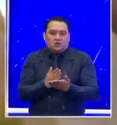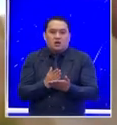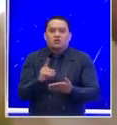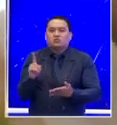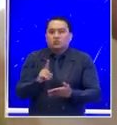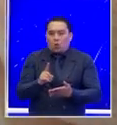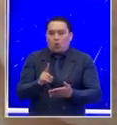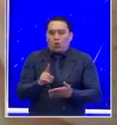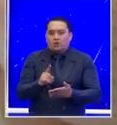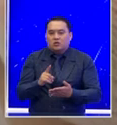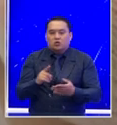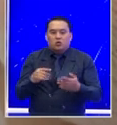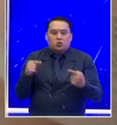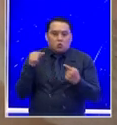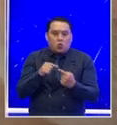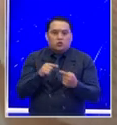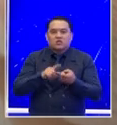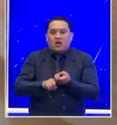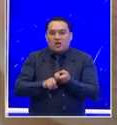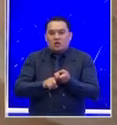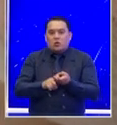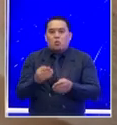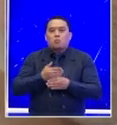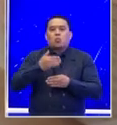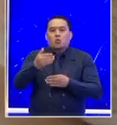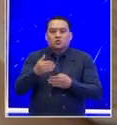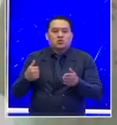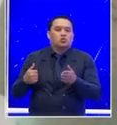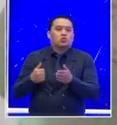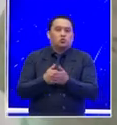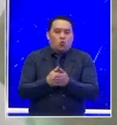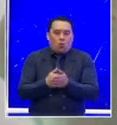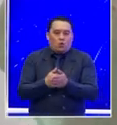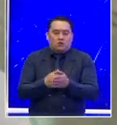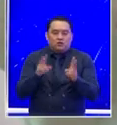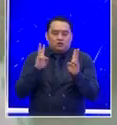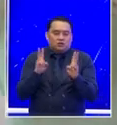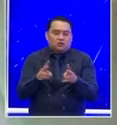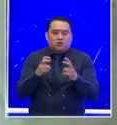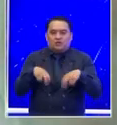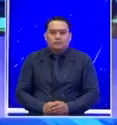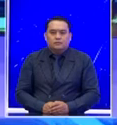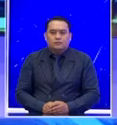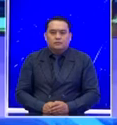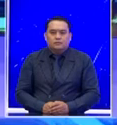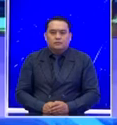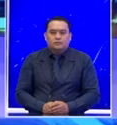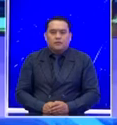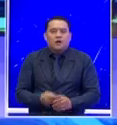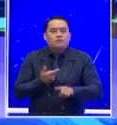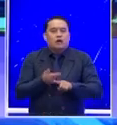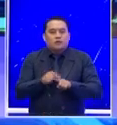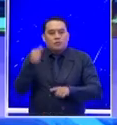результат. Однако пока не ясно, заразились ли они после рождения или еще в утробе от матери. В этом